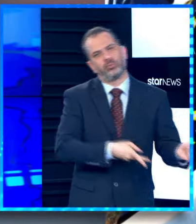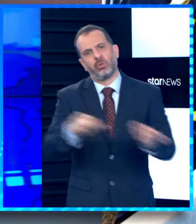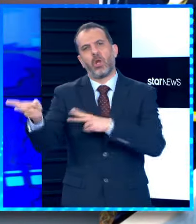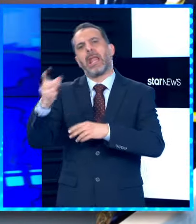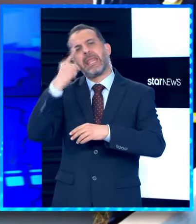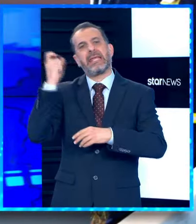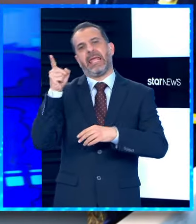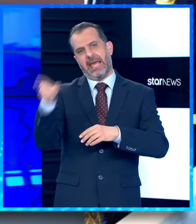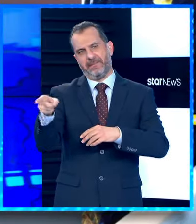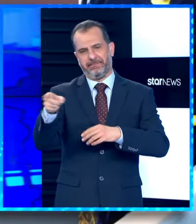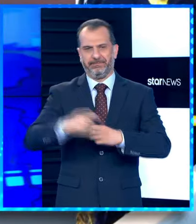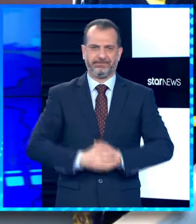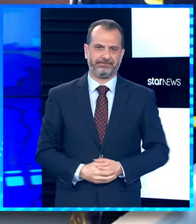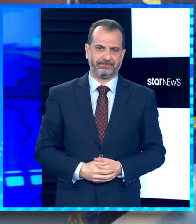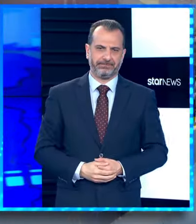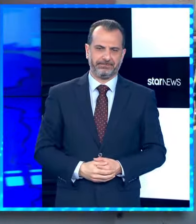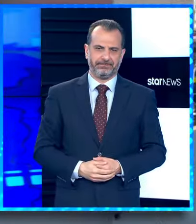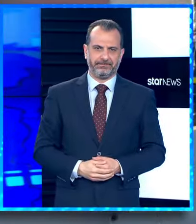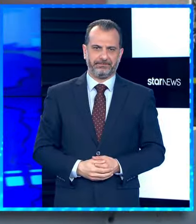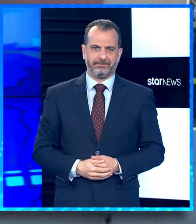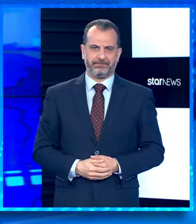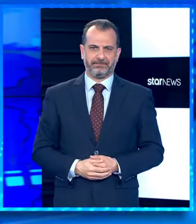Κρατικό Νοσοκομείο της Νίκαιας.